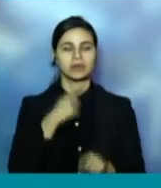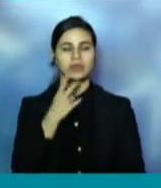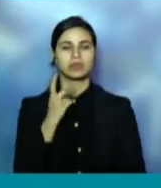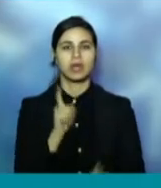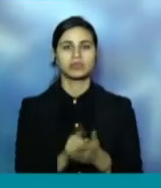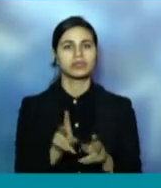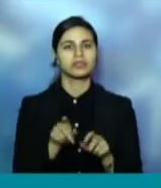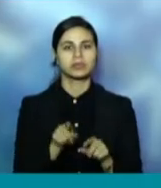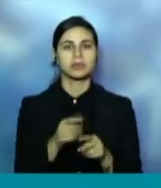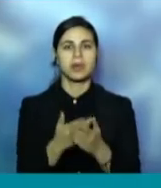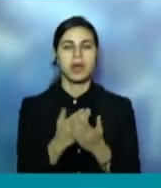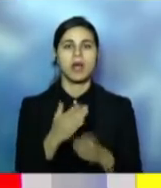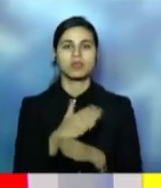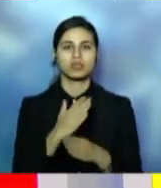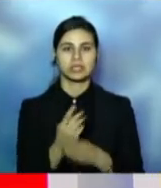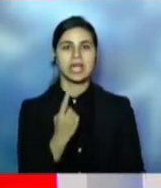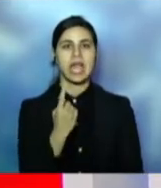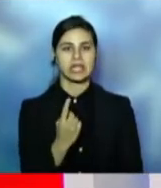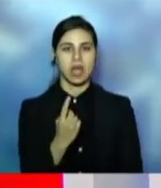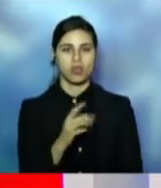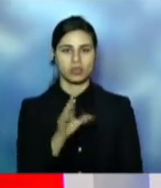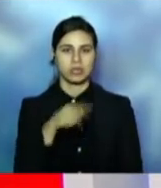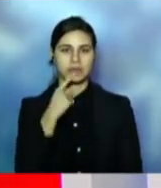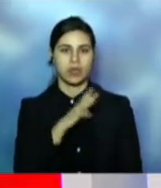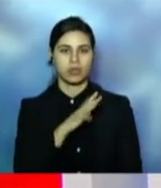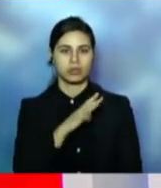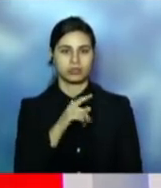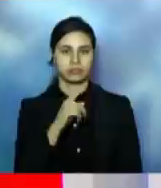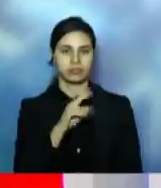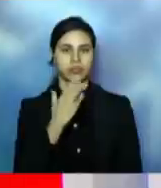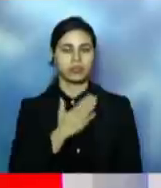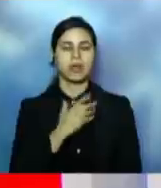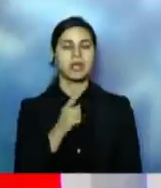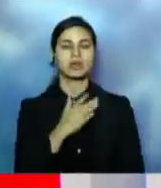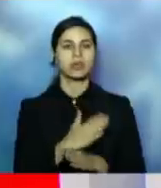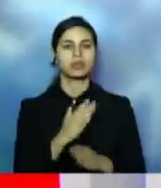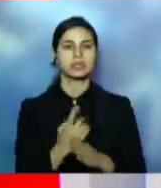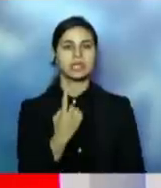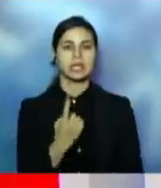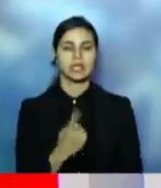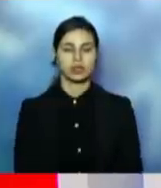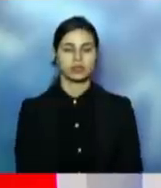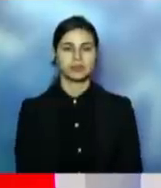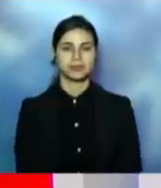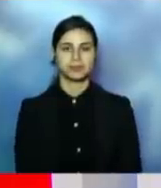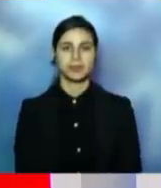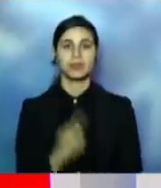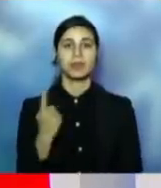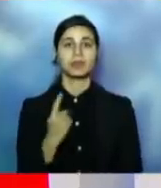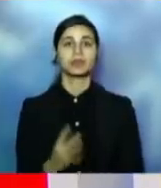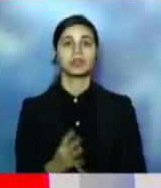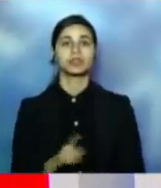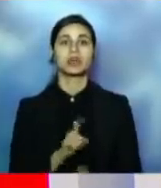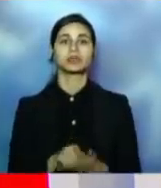ხალბატონ მარინა, რას ნიშნავს პურის ერთეული და რატომ სწორედ პურის ერთეული? ქალბატონო მარი, პირველ რიგში